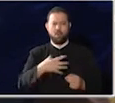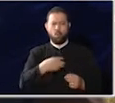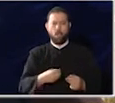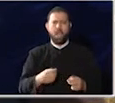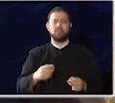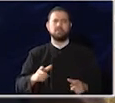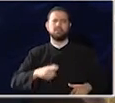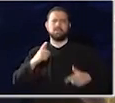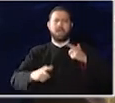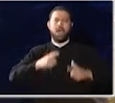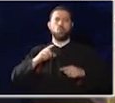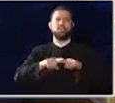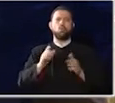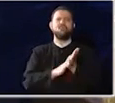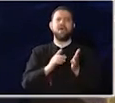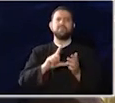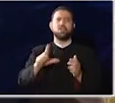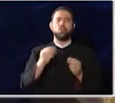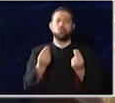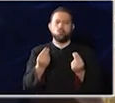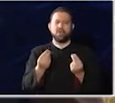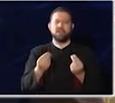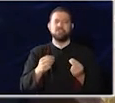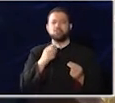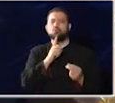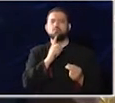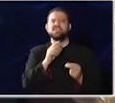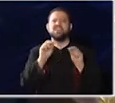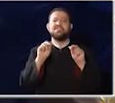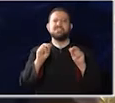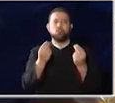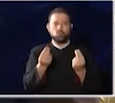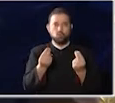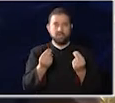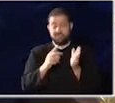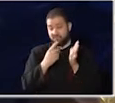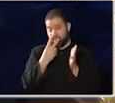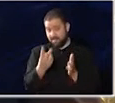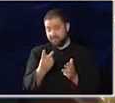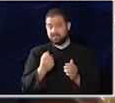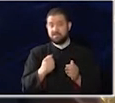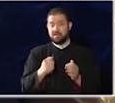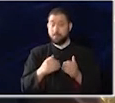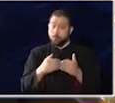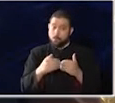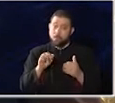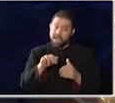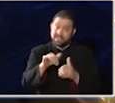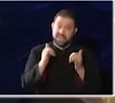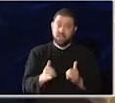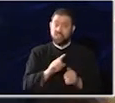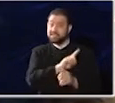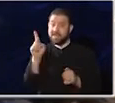bune și îl numise învățătorule bun. Ei, deci, pornind de la această